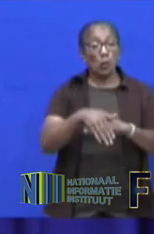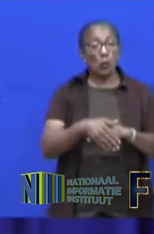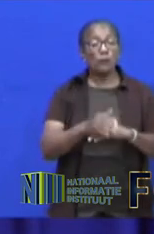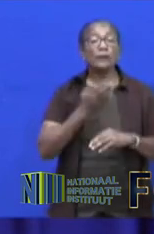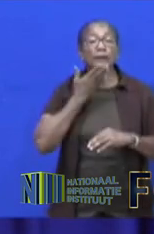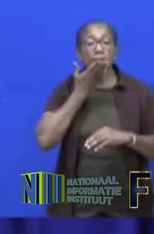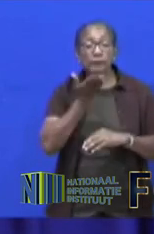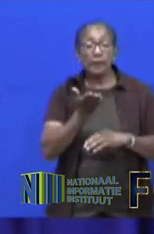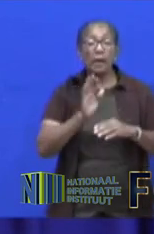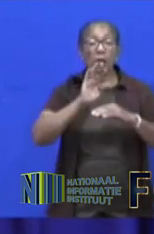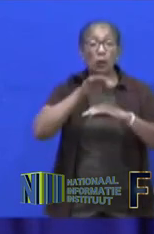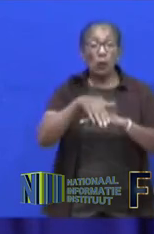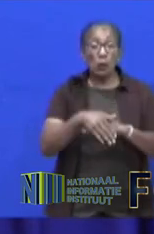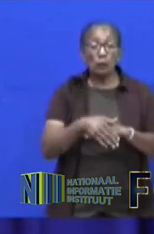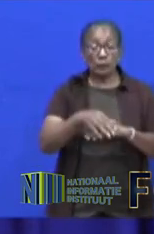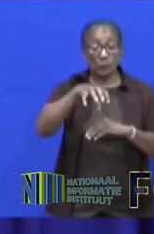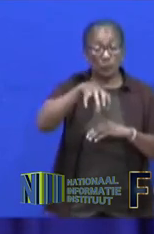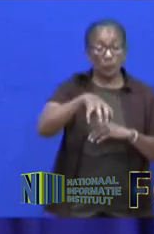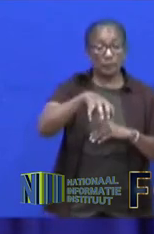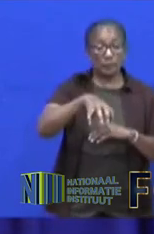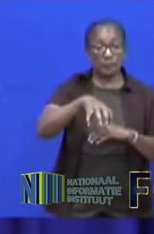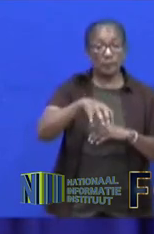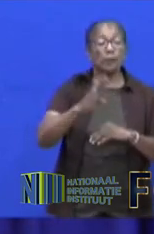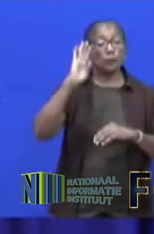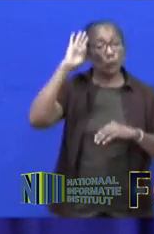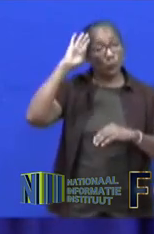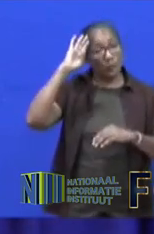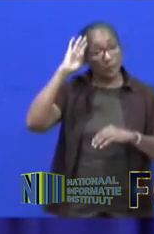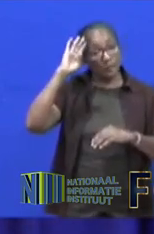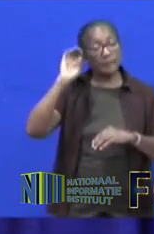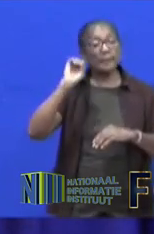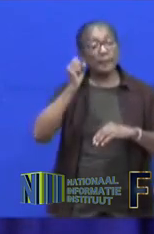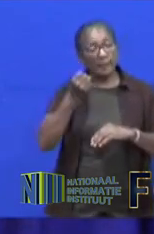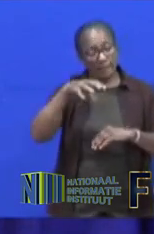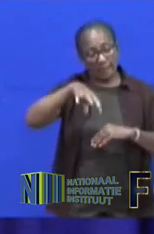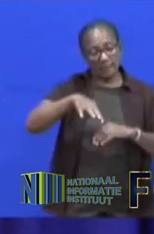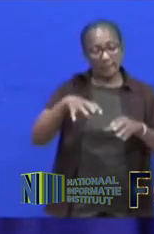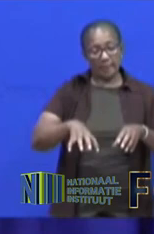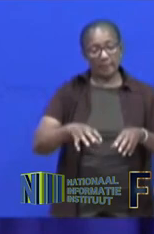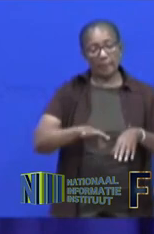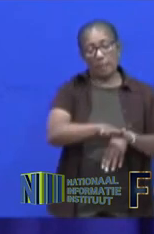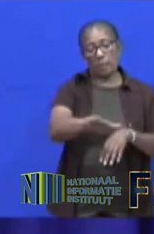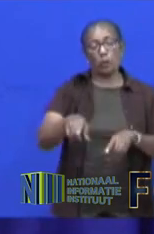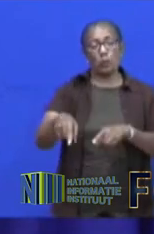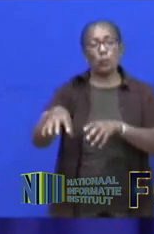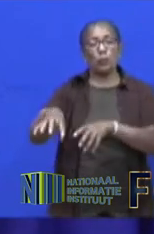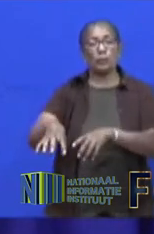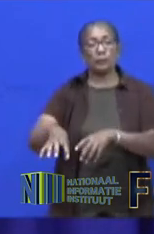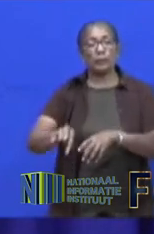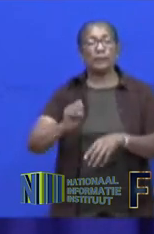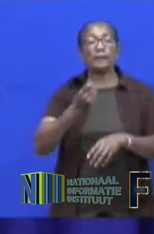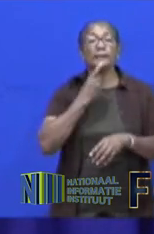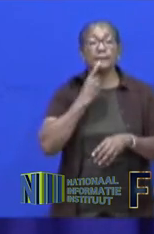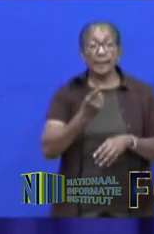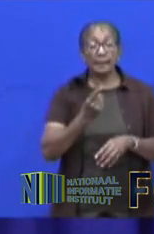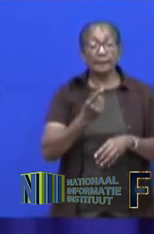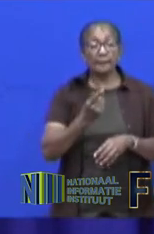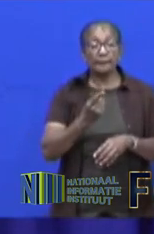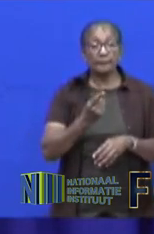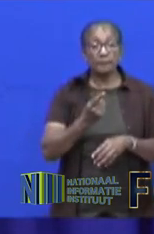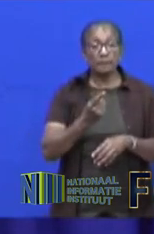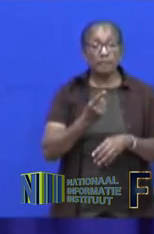uw vraag met betrekking dus tot posten die de politie eventueel zou kunnen zetten in de buurten, kan ik u aangeven dus